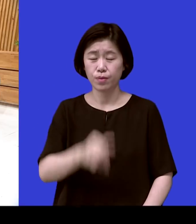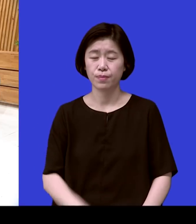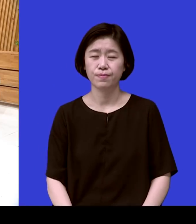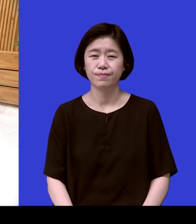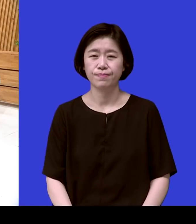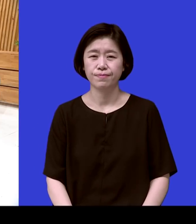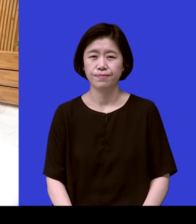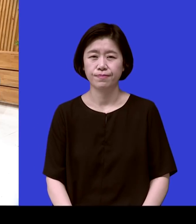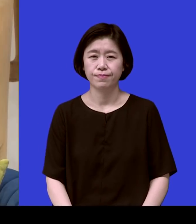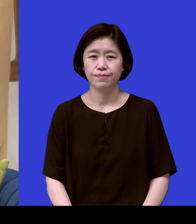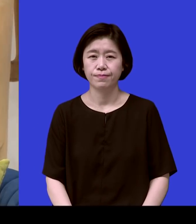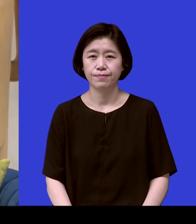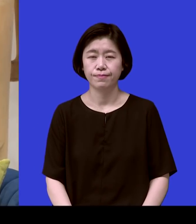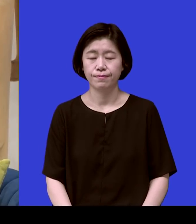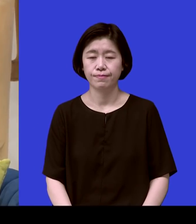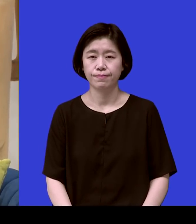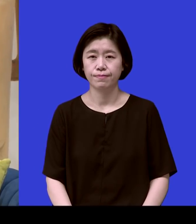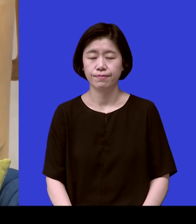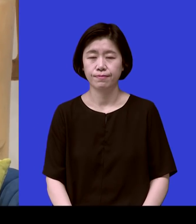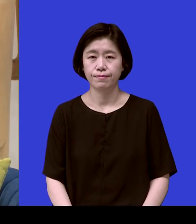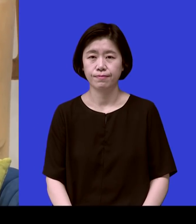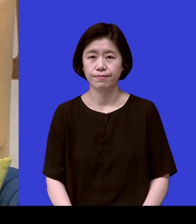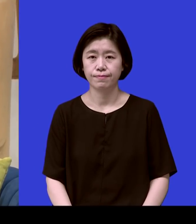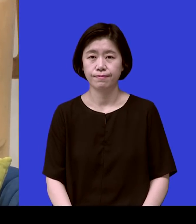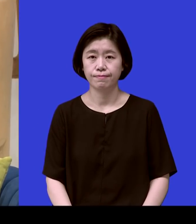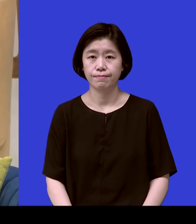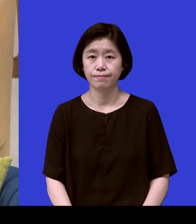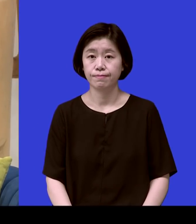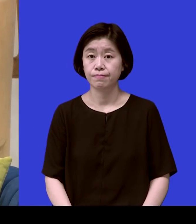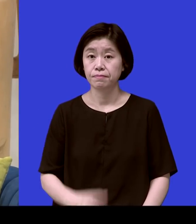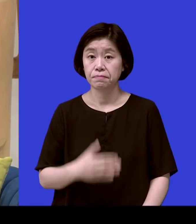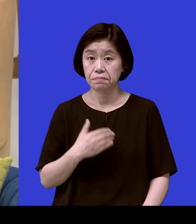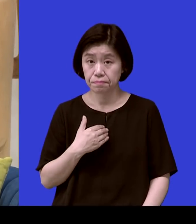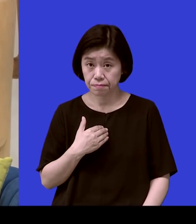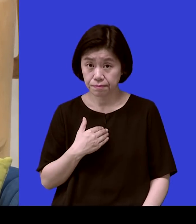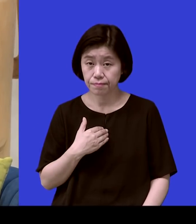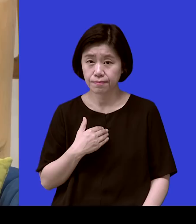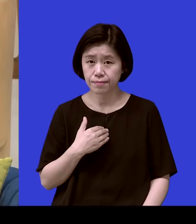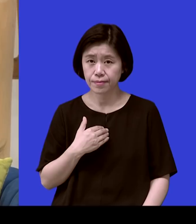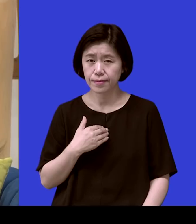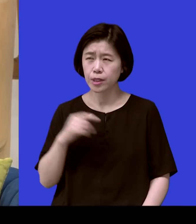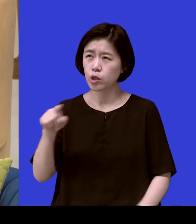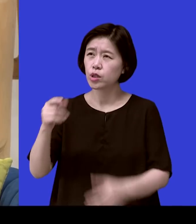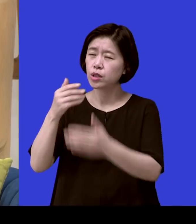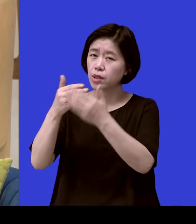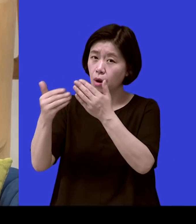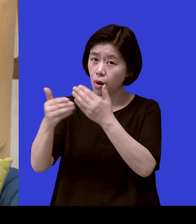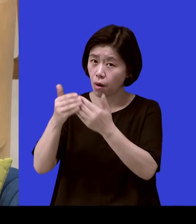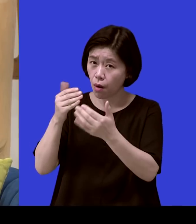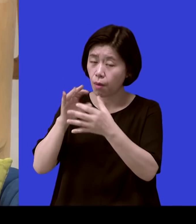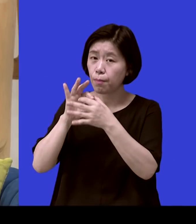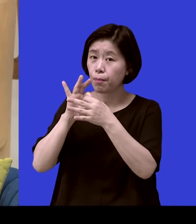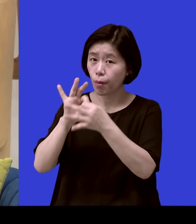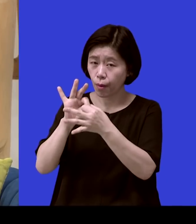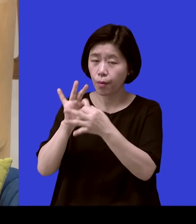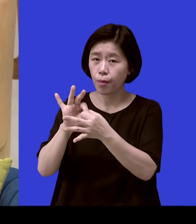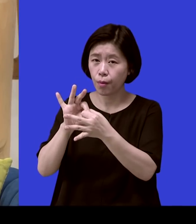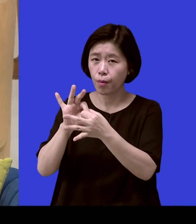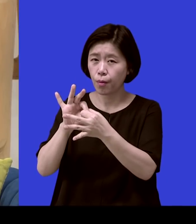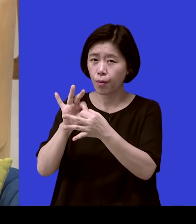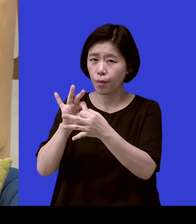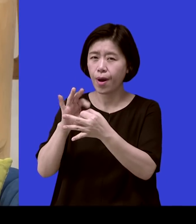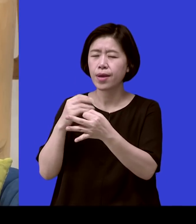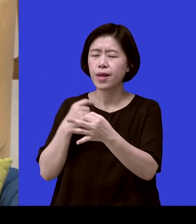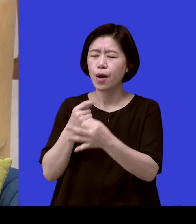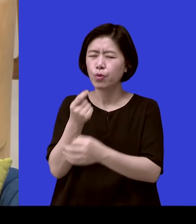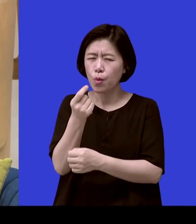쏟으셨어요. 제가 그것을 체험하면서 조금씩